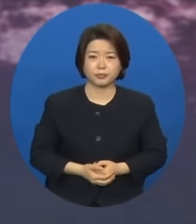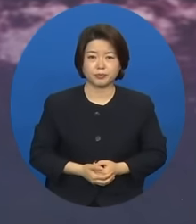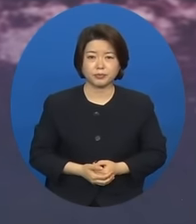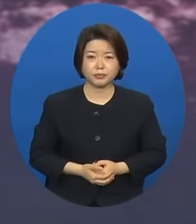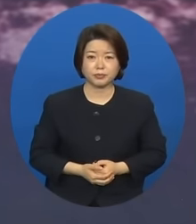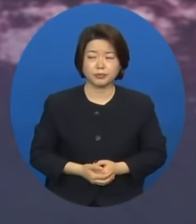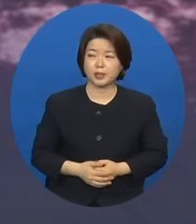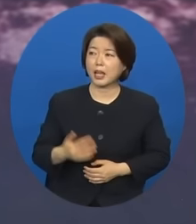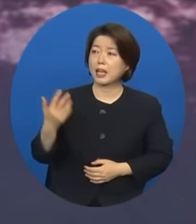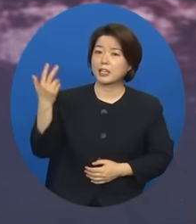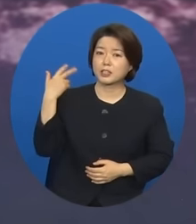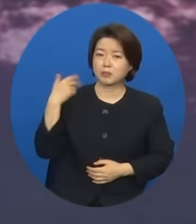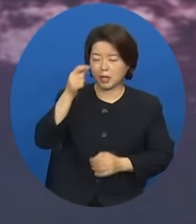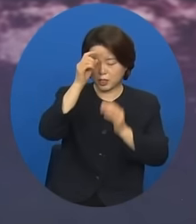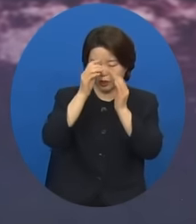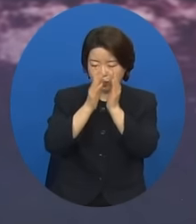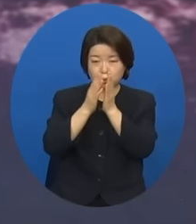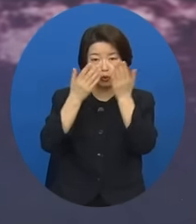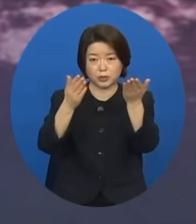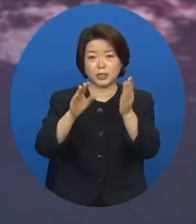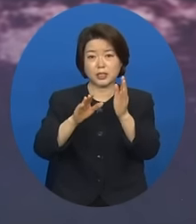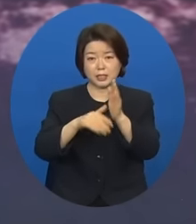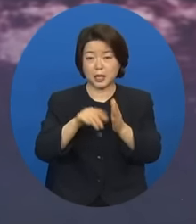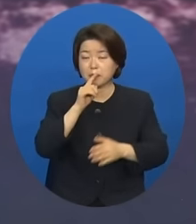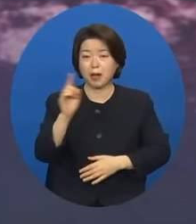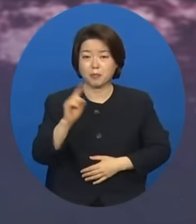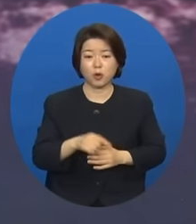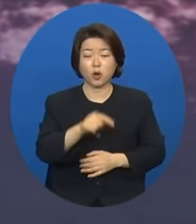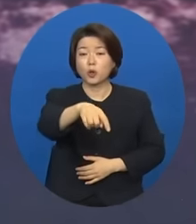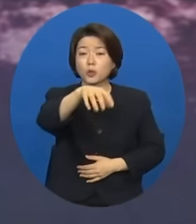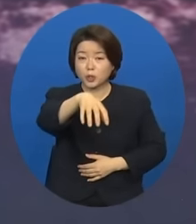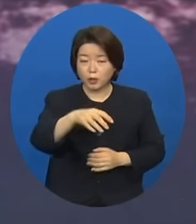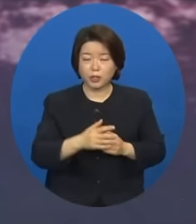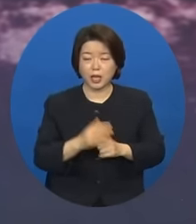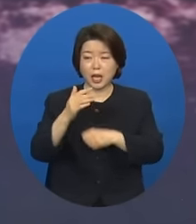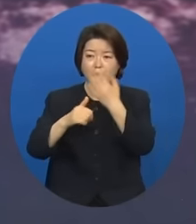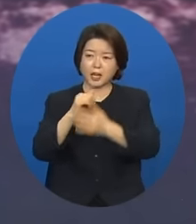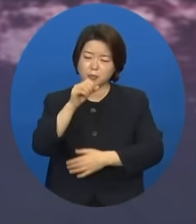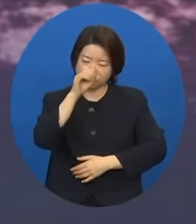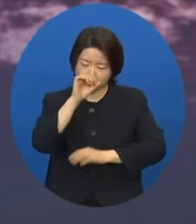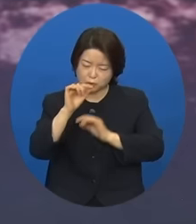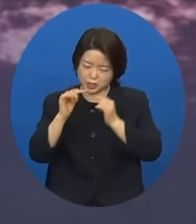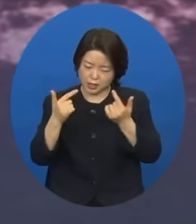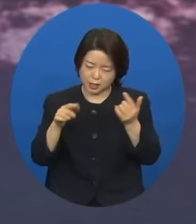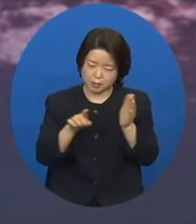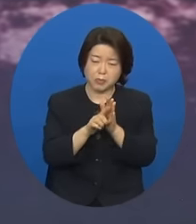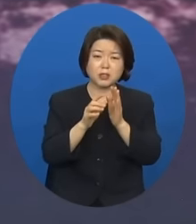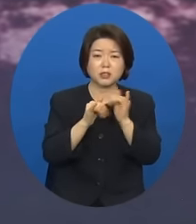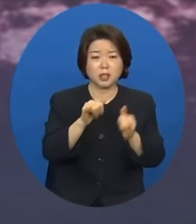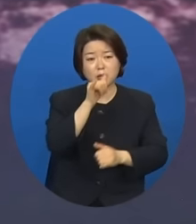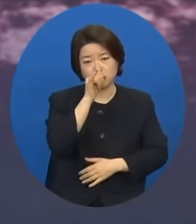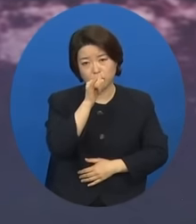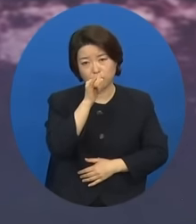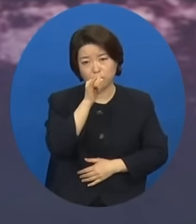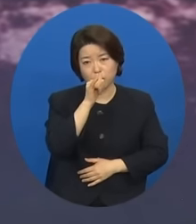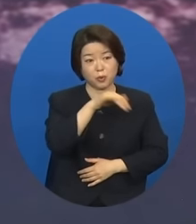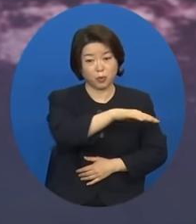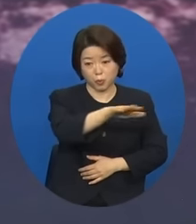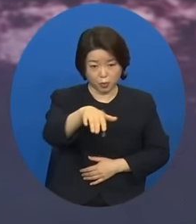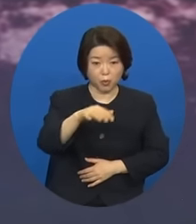지난주에 기도할 때 그런 얘기를 했었거든요 여기에 하나님이 선하시다 믿는 분이 계십니다